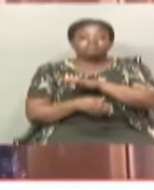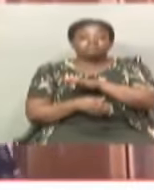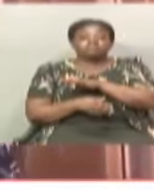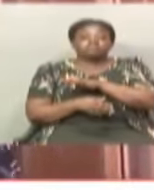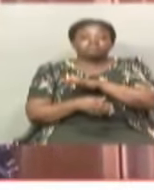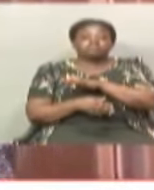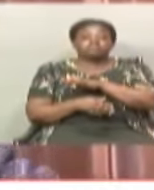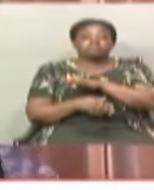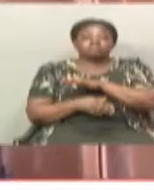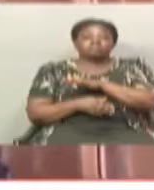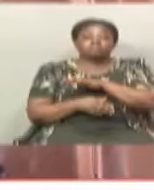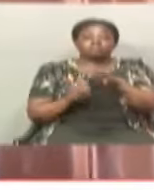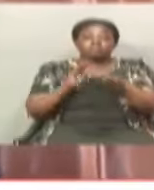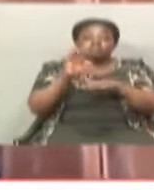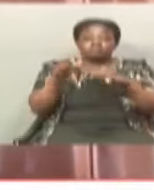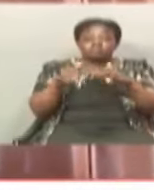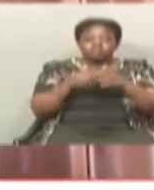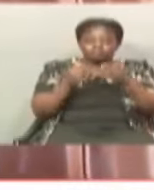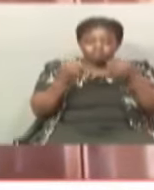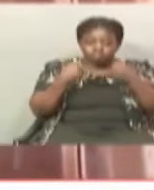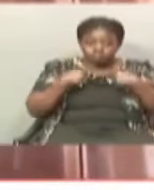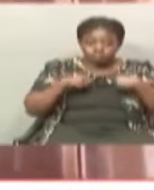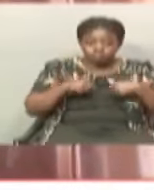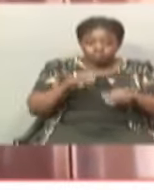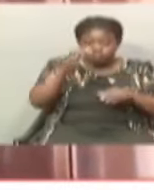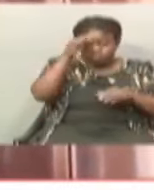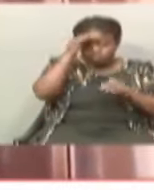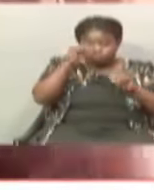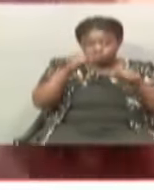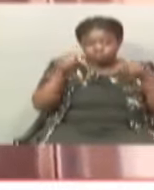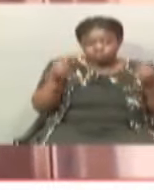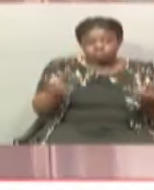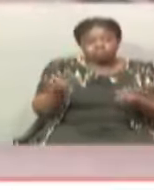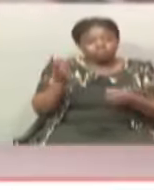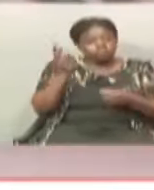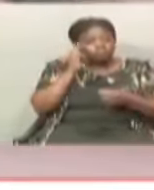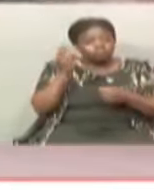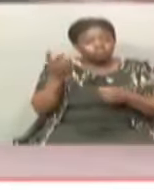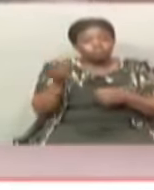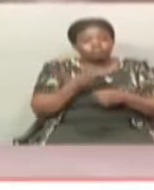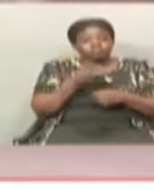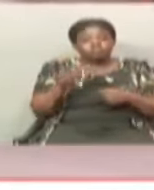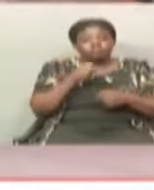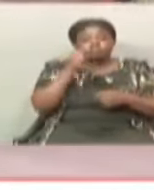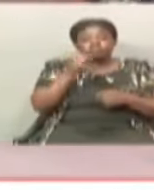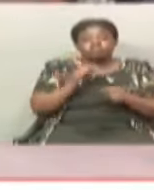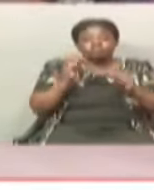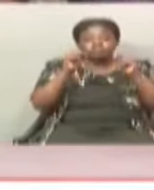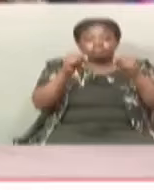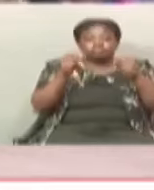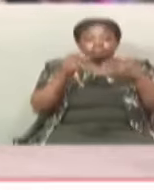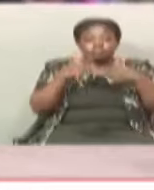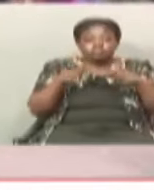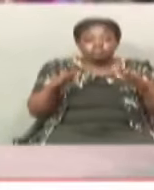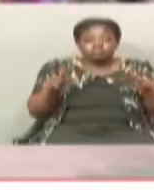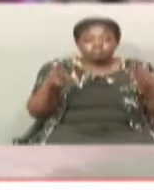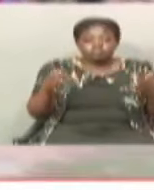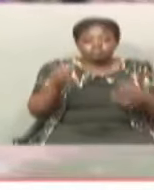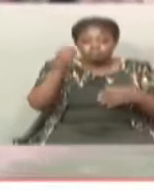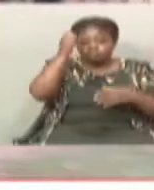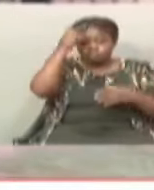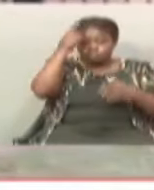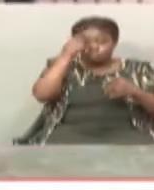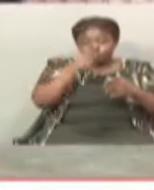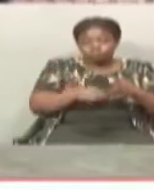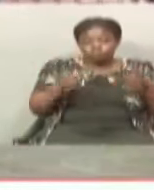ku kasolya byonna twabikola. Poliisi tesobodde kuwuliriza sayidi zombi. Baabakadde abali bazuukwa by'olumbe beewuliriza ekyagwa